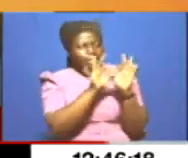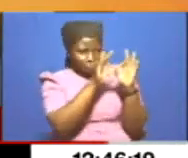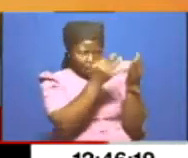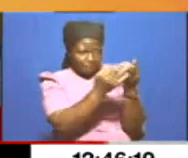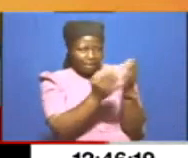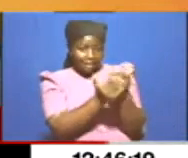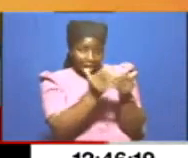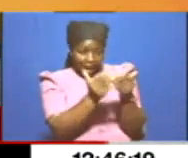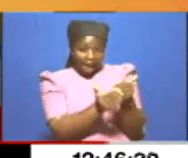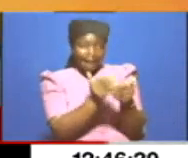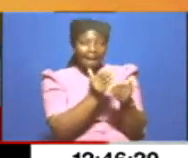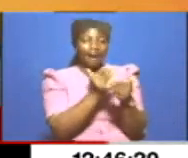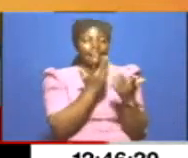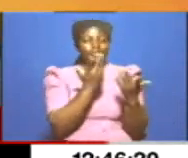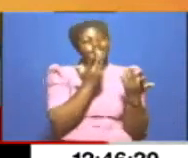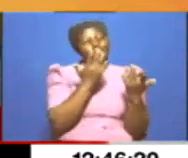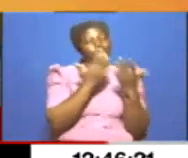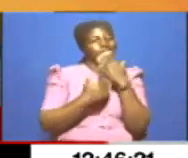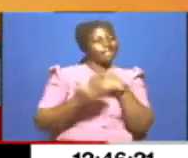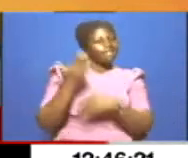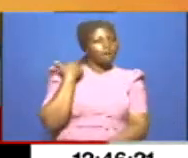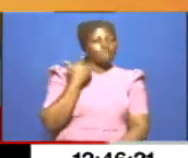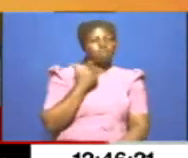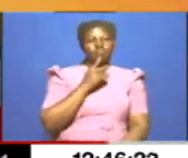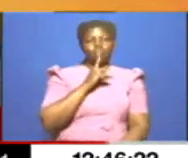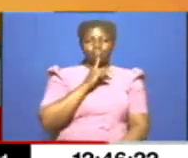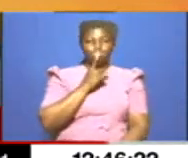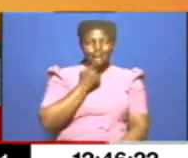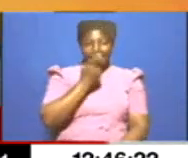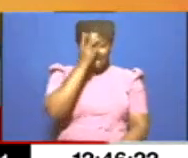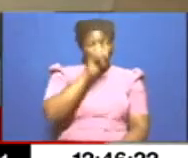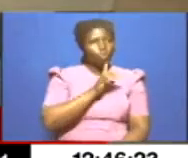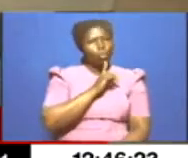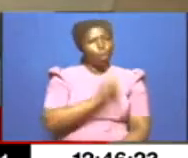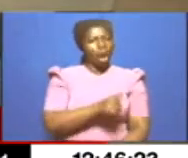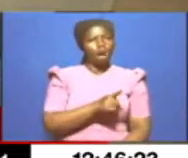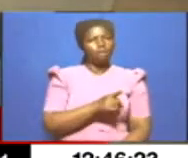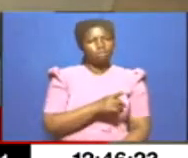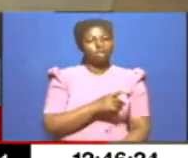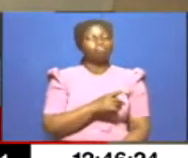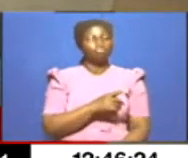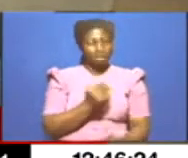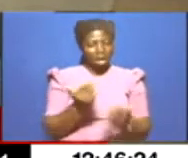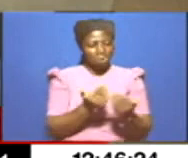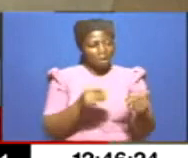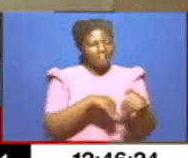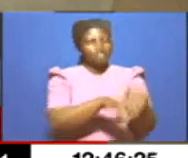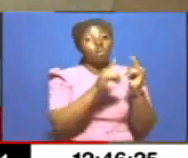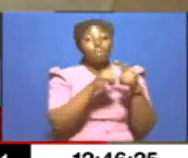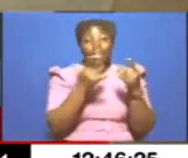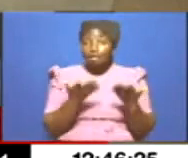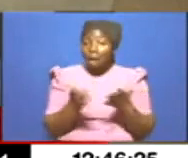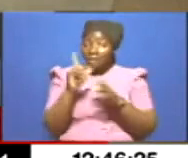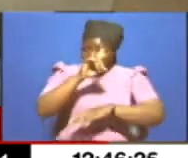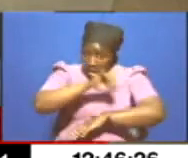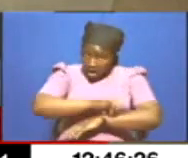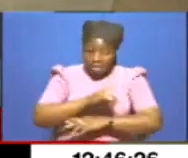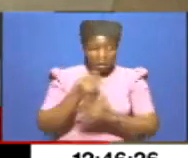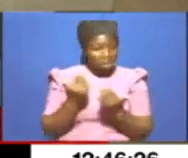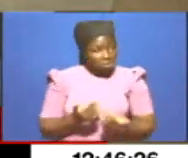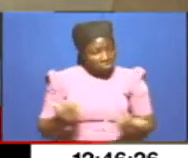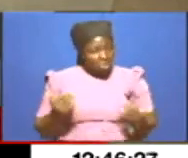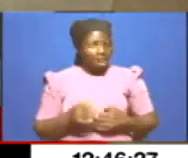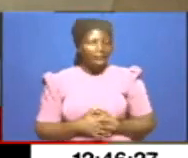awali mzazi alikuwa akisema amesema. Lakini siku hizi unapata kuna wale wazazi wa kisasa, watoto wa kisasa wamezoea kuitwa